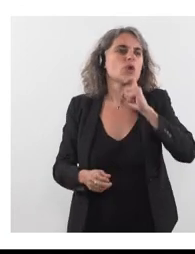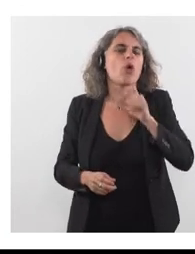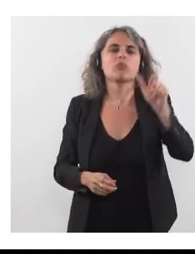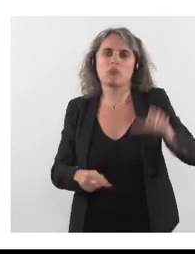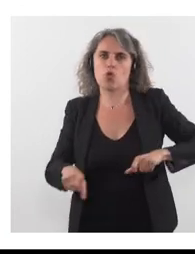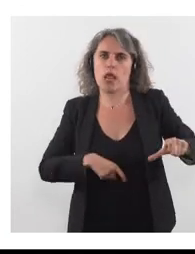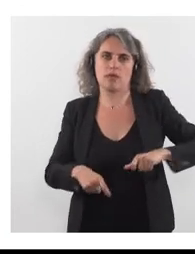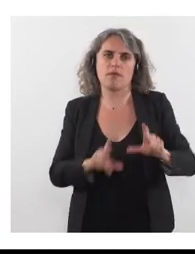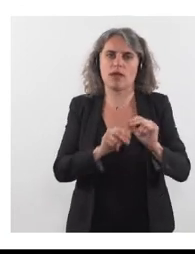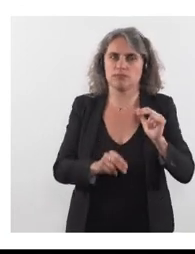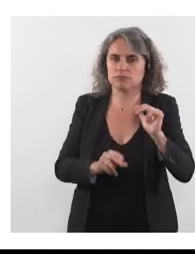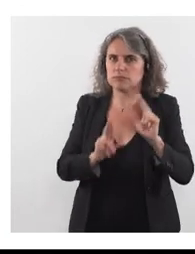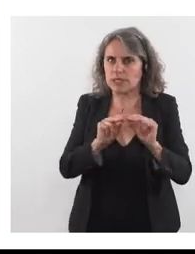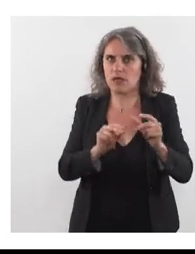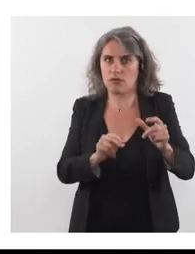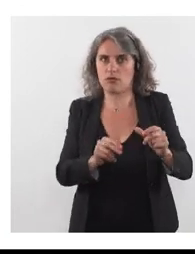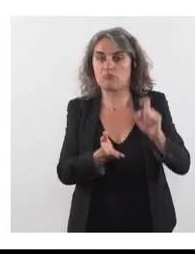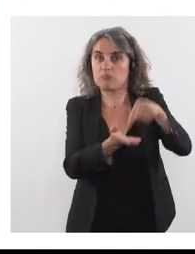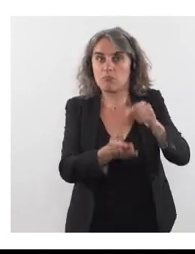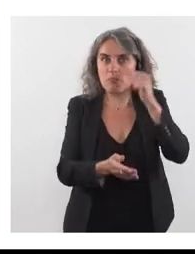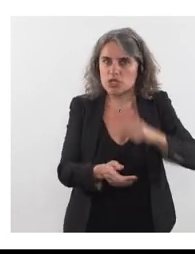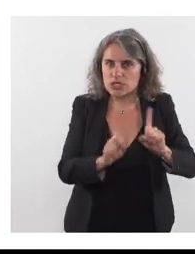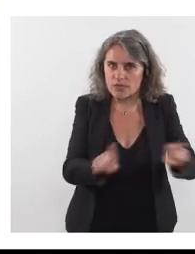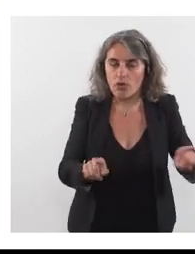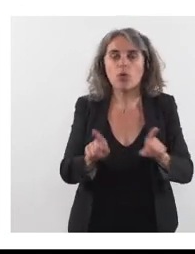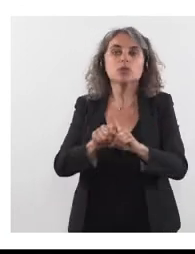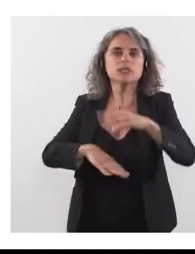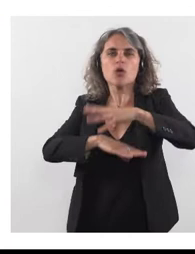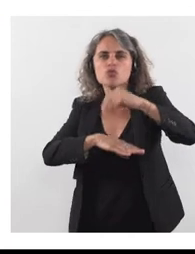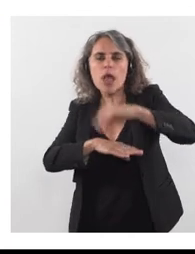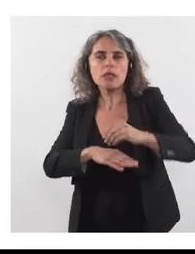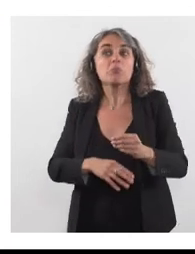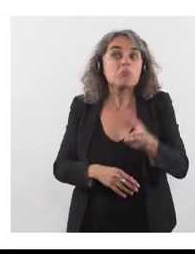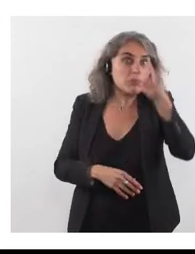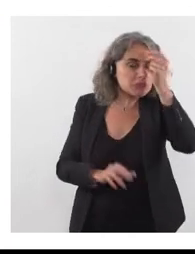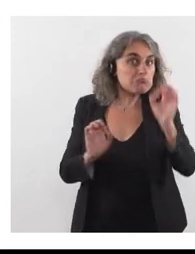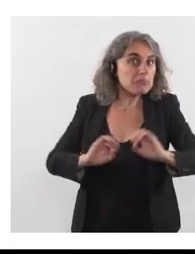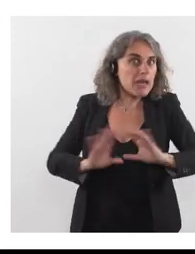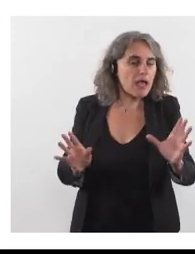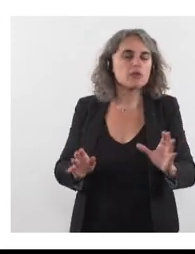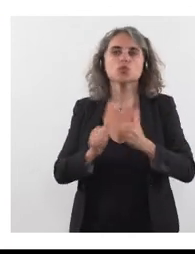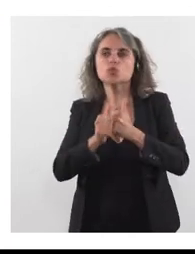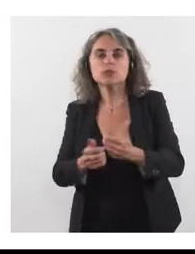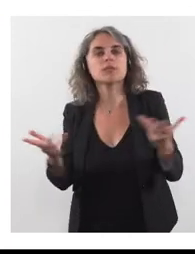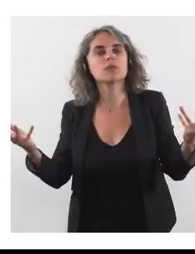qu'en Belgique, c'est un peu différent. Et en Suède, d'après ce que j'ai cru comprendre, ça dépend également